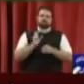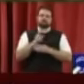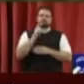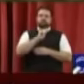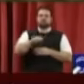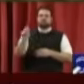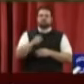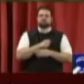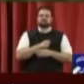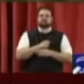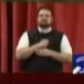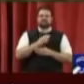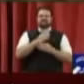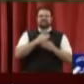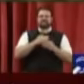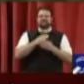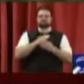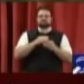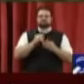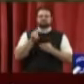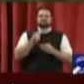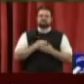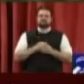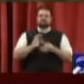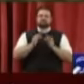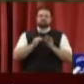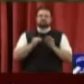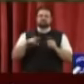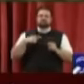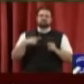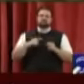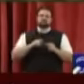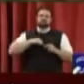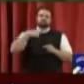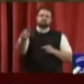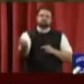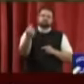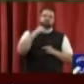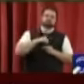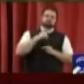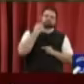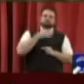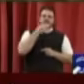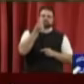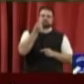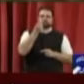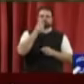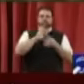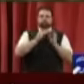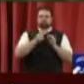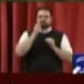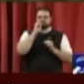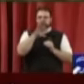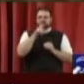bumerangă. Da. De aia. Pentru că în momentul în care i-ai spus un cuvânt urât sau rău, îl